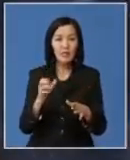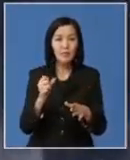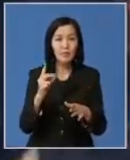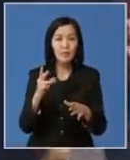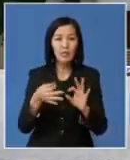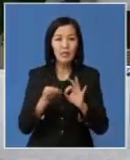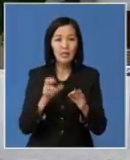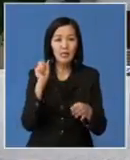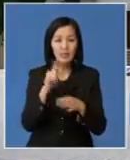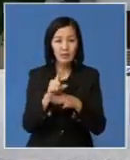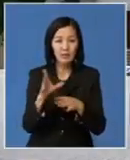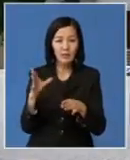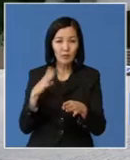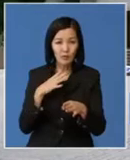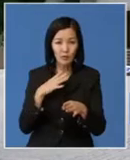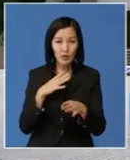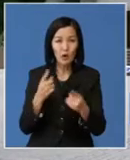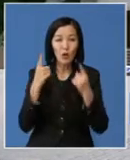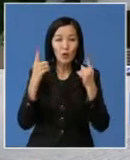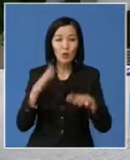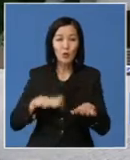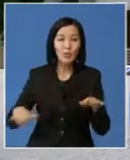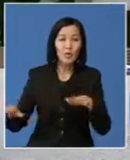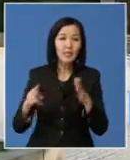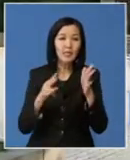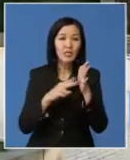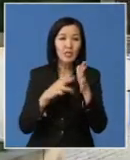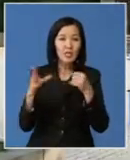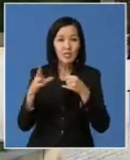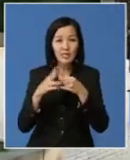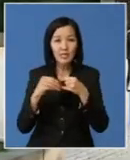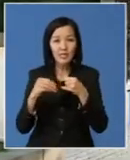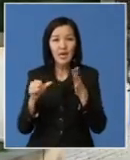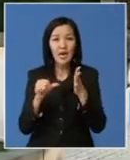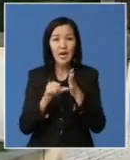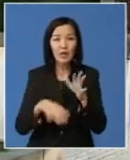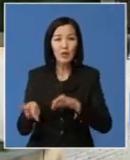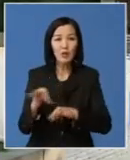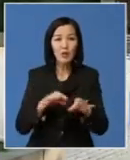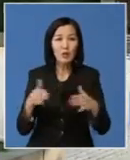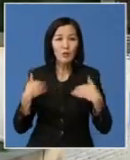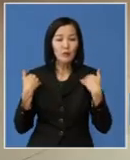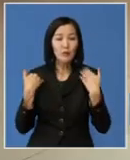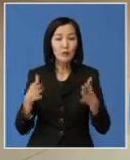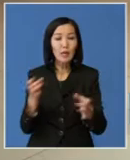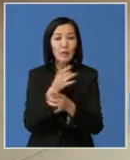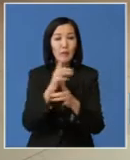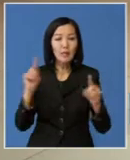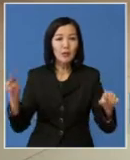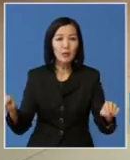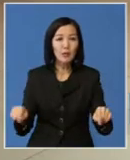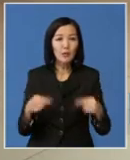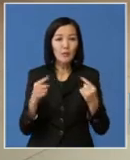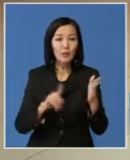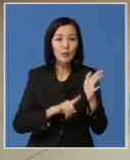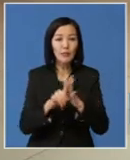бірнеше нақты тапсырмаларды көрсетті. Ұлы даланың жеті қырына тоқталып, алты жоба ұсынды. Елді мәдени және рухани дамуына бастаған